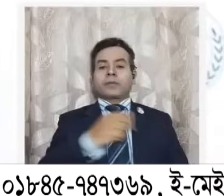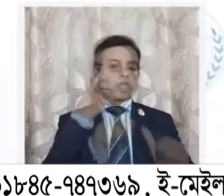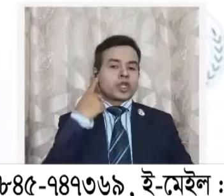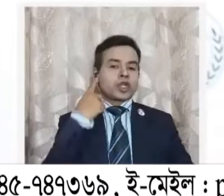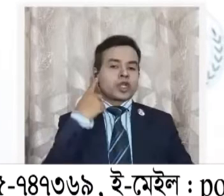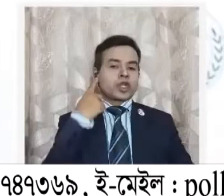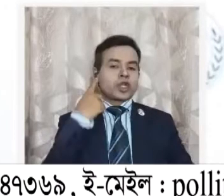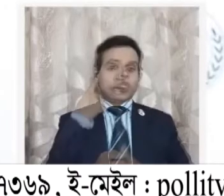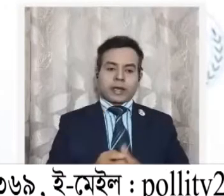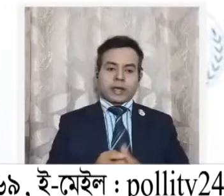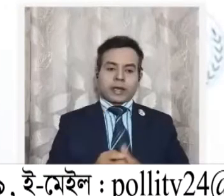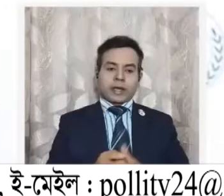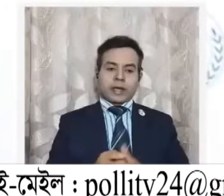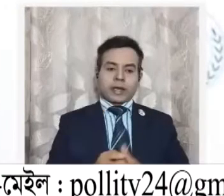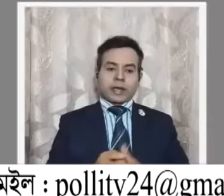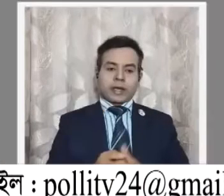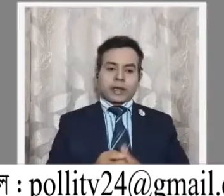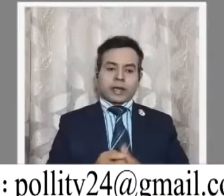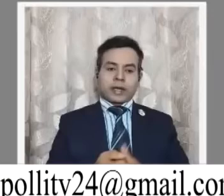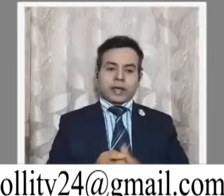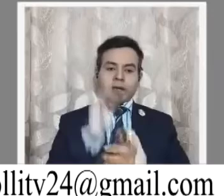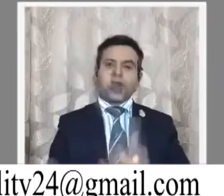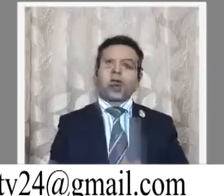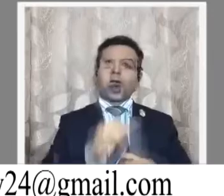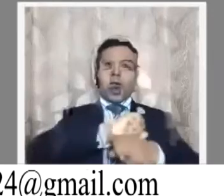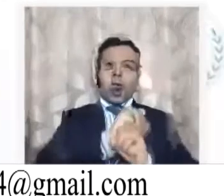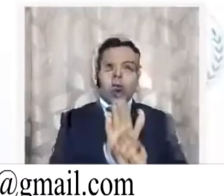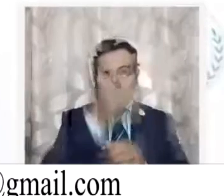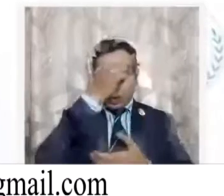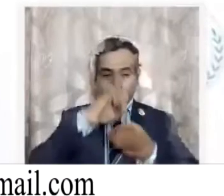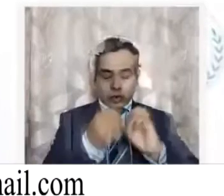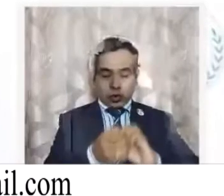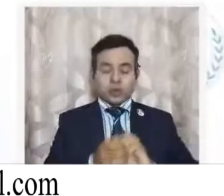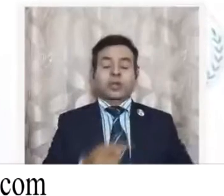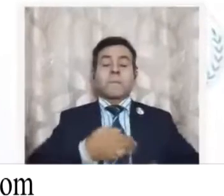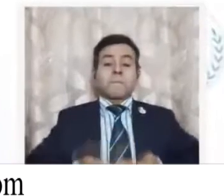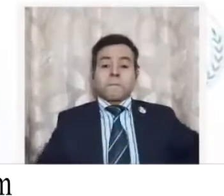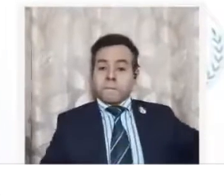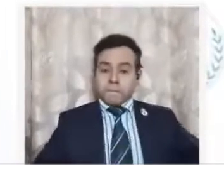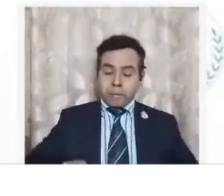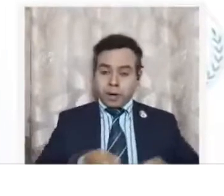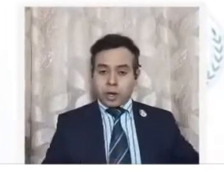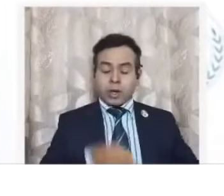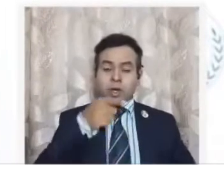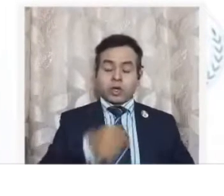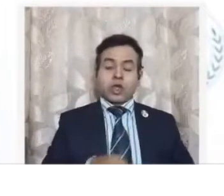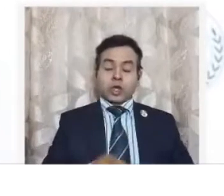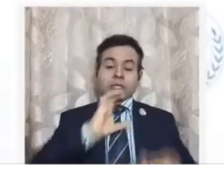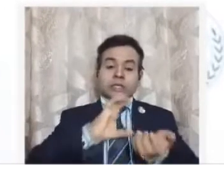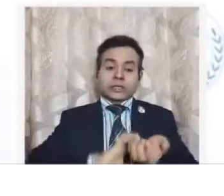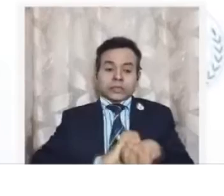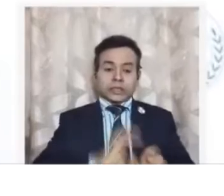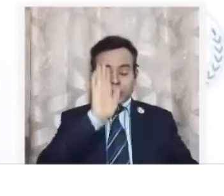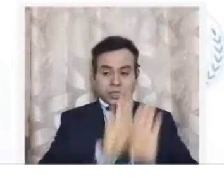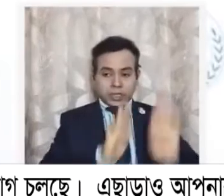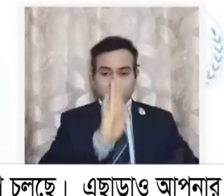24 ঘন্টায় সুস্থ হয়েছে 2,053 জন। এ নিয়ে মোট সুস্থ হয়ে বাড়ি ফিরেছেন 57,780 জন। এদিকে বিশ্বব্যাপী